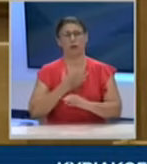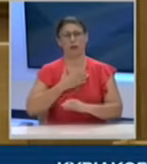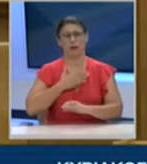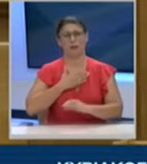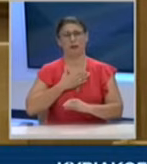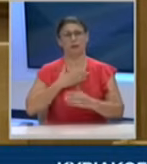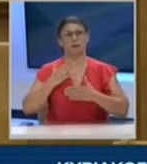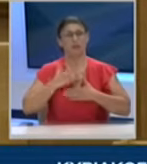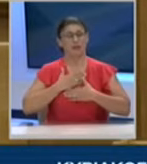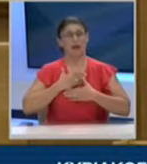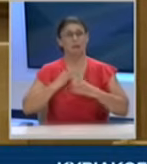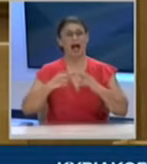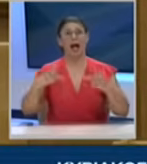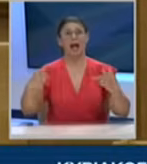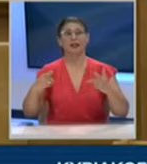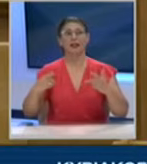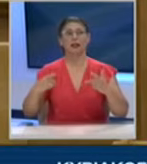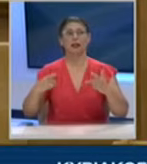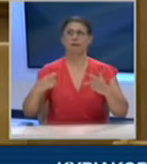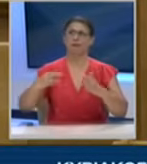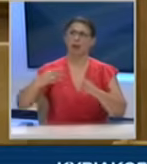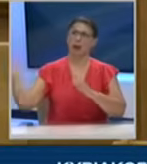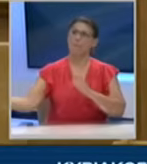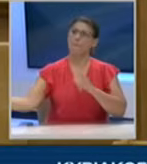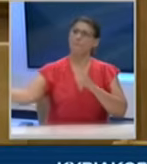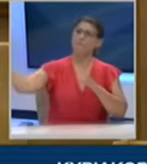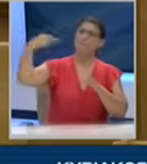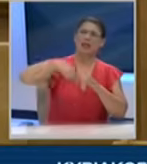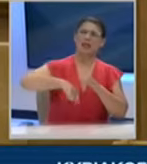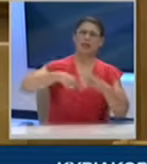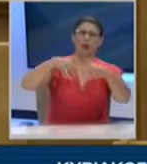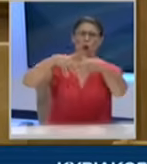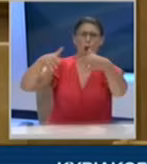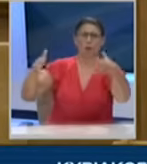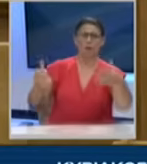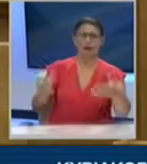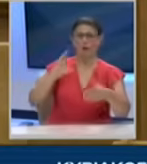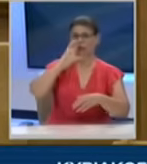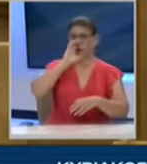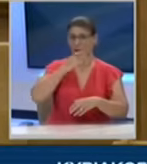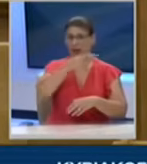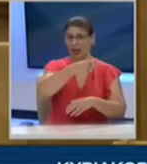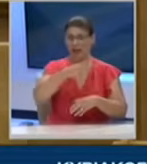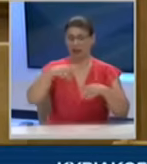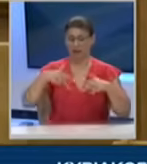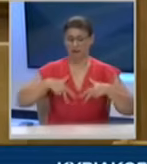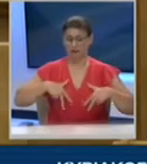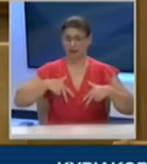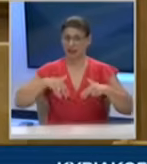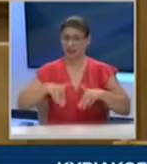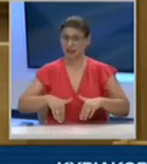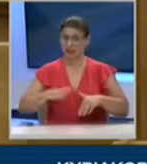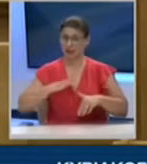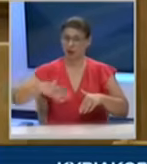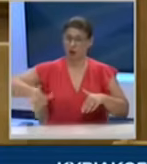τη δική μας αντιπυραυλική ομπρέλα. Και βέβαια η βουλγαρική κυβέρνηση σέβεται το λαό που την επέλεξε, κυρίες και κύριοι